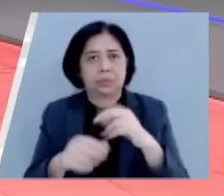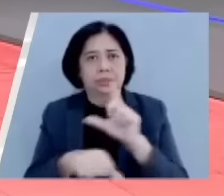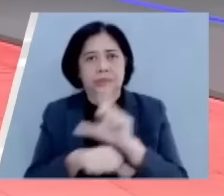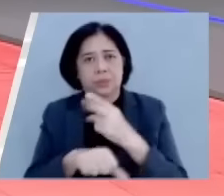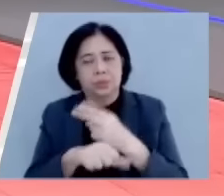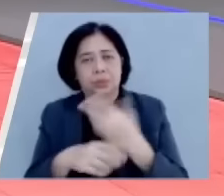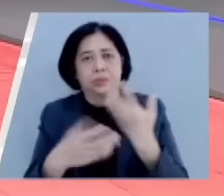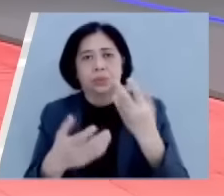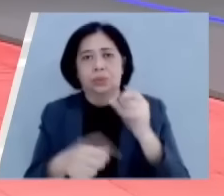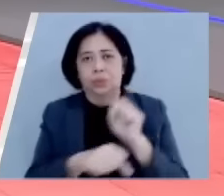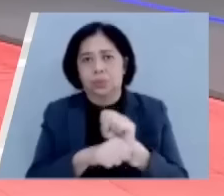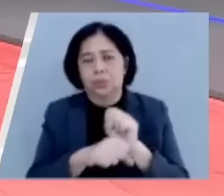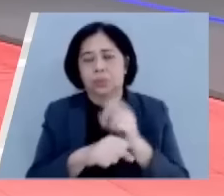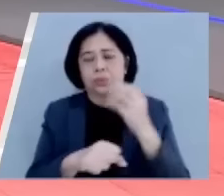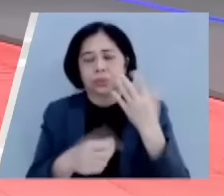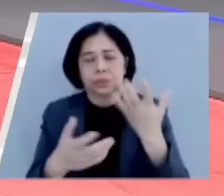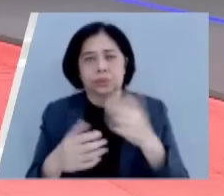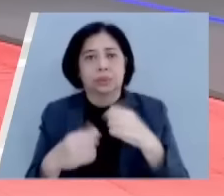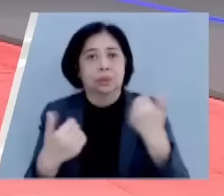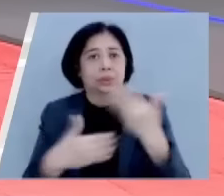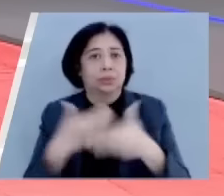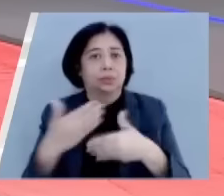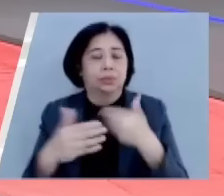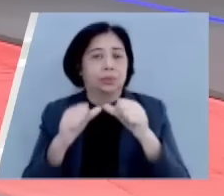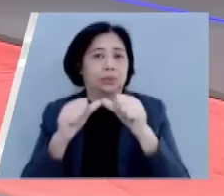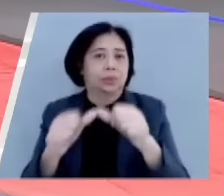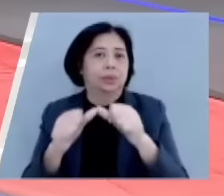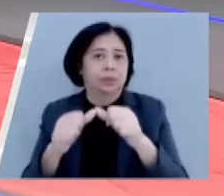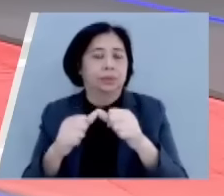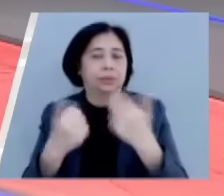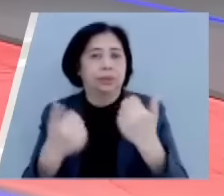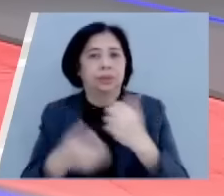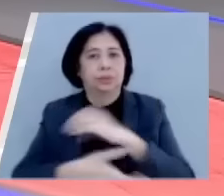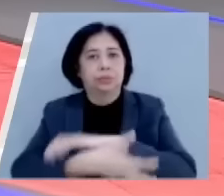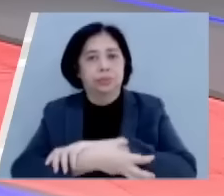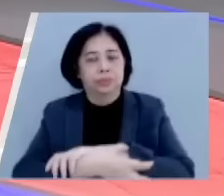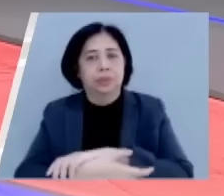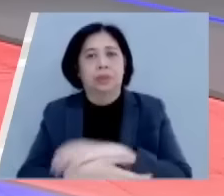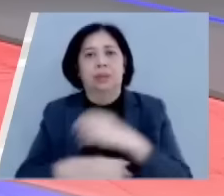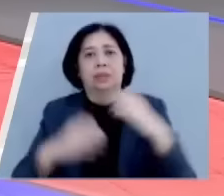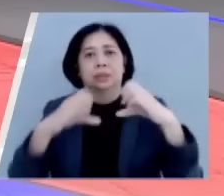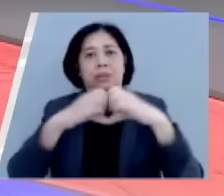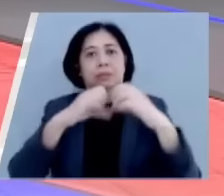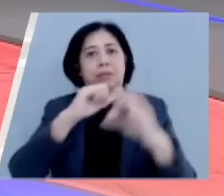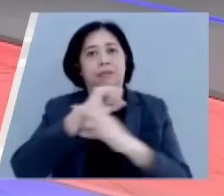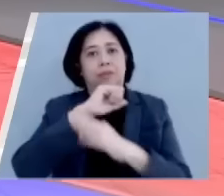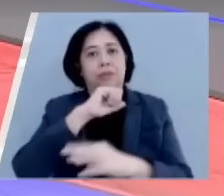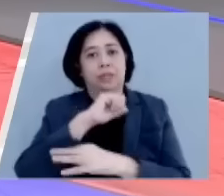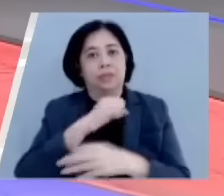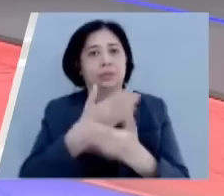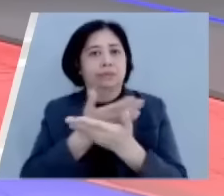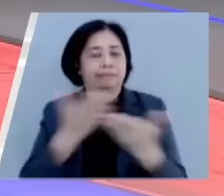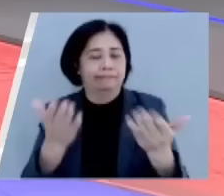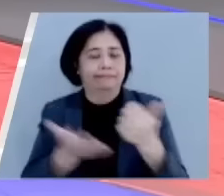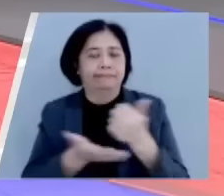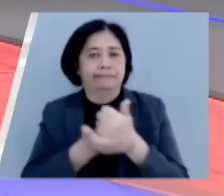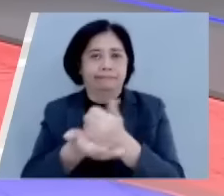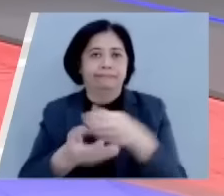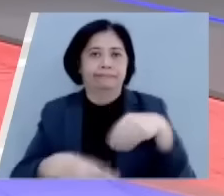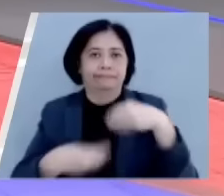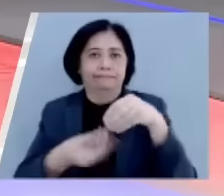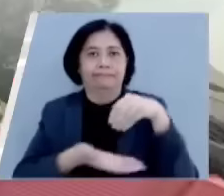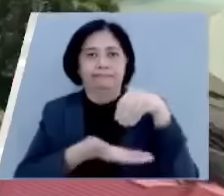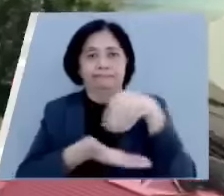sa pagpapatuloy ng ating Operation Bayanihan, ang GMA Kapuso Foundation, sila naman ang ating hinatiran ng tulong.